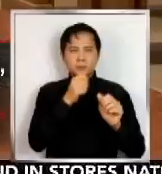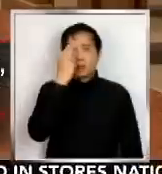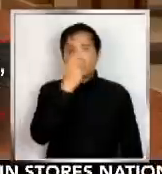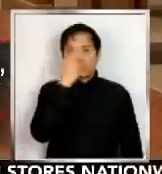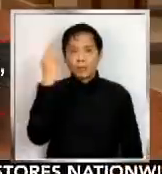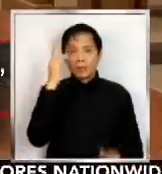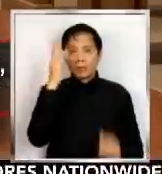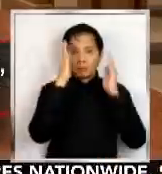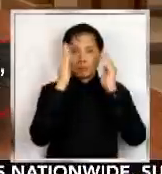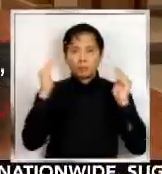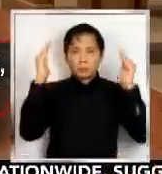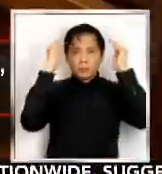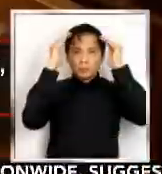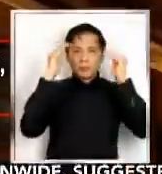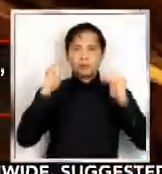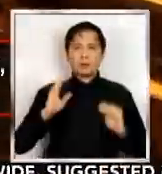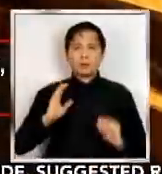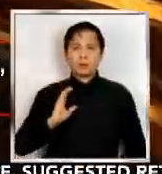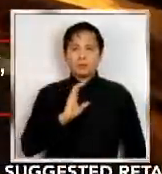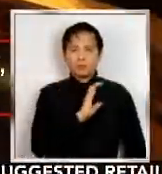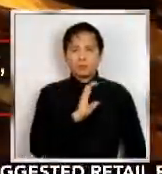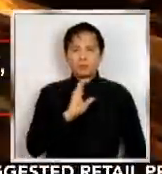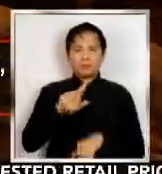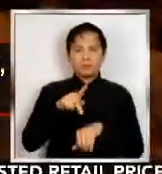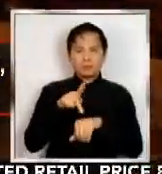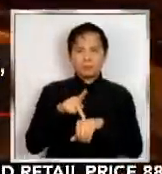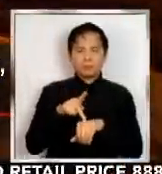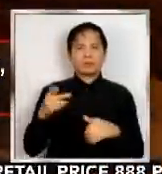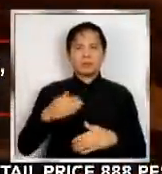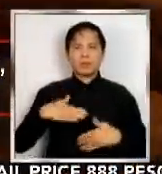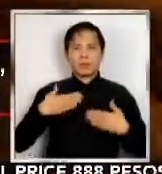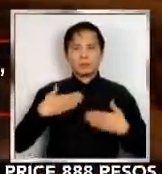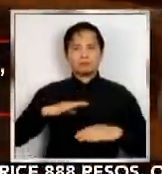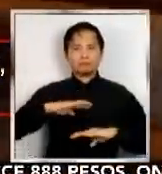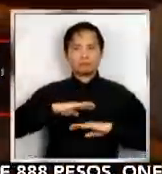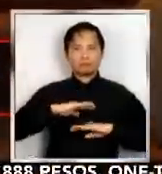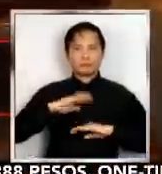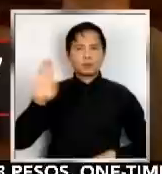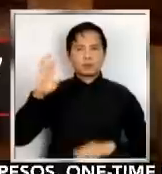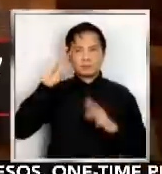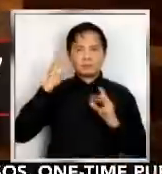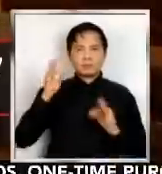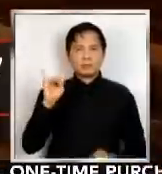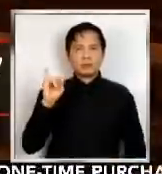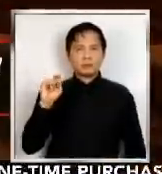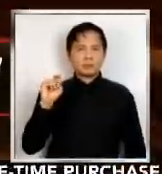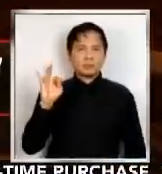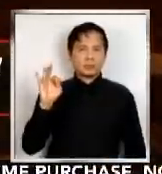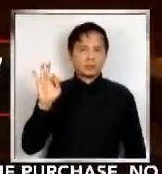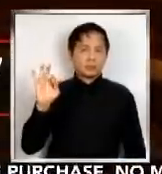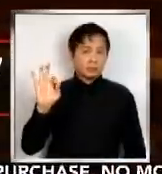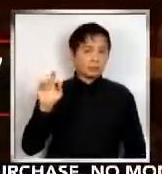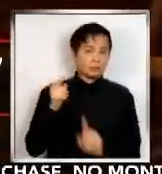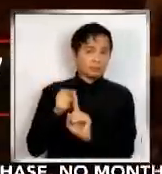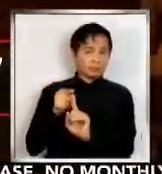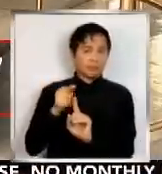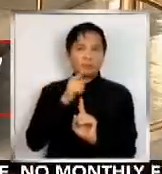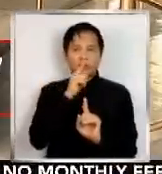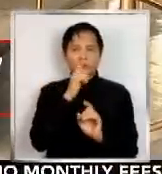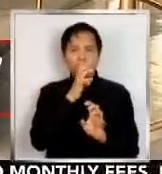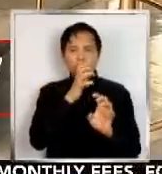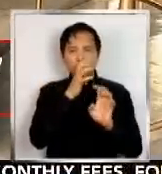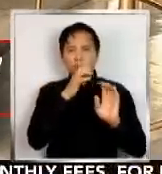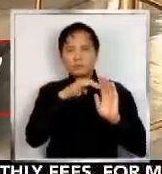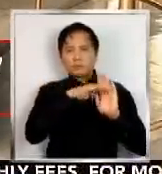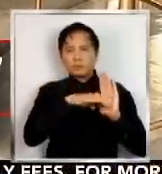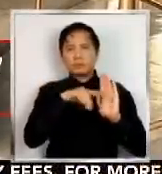ang desisyon ng IATF. Titiyakin daw ng simbahan na magpapatupad ng mahigpit na health protocols para sa kaligtasan ng lahat. Bukod